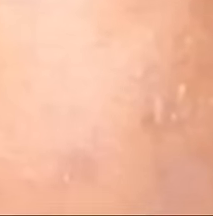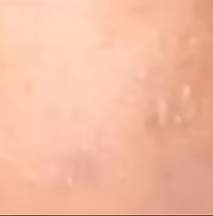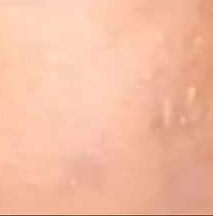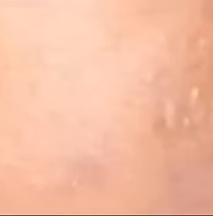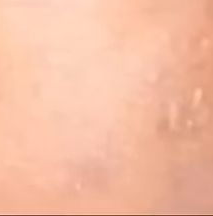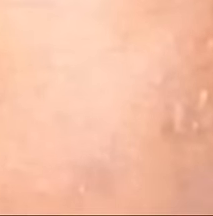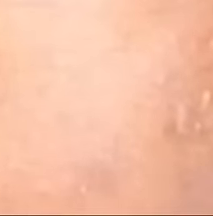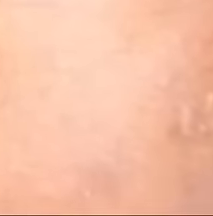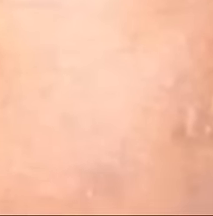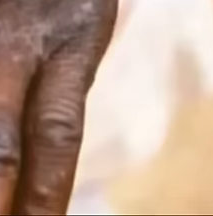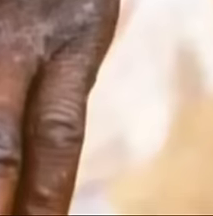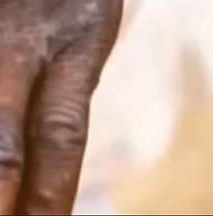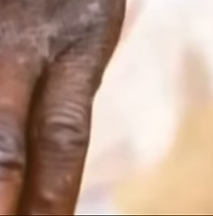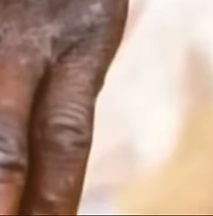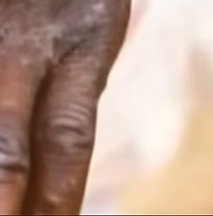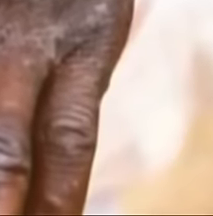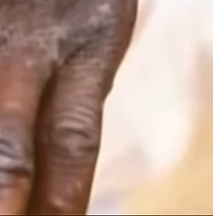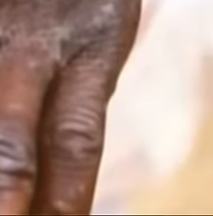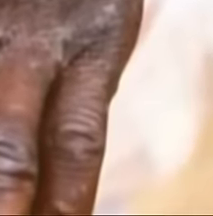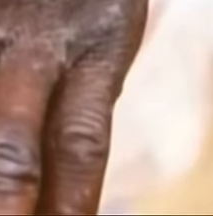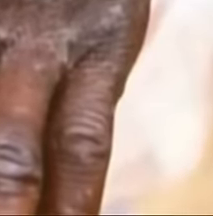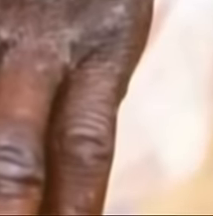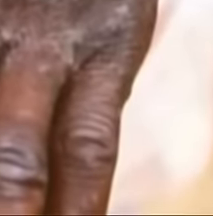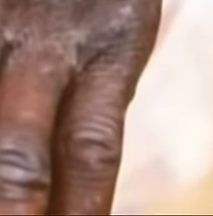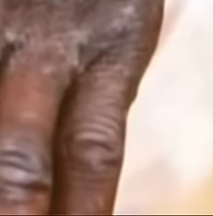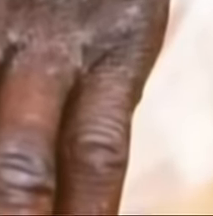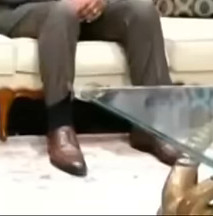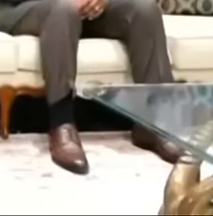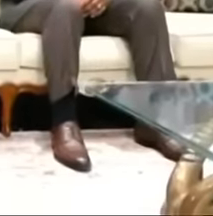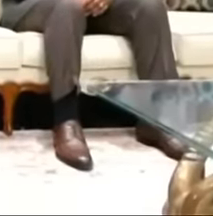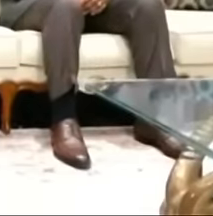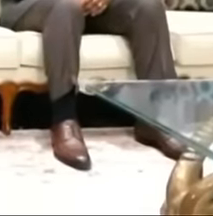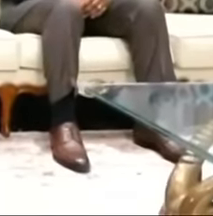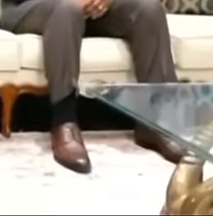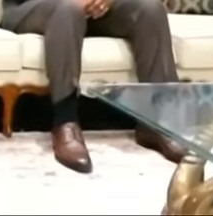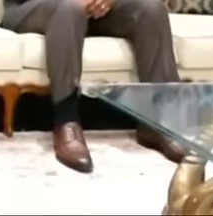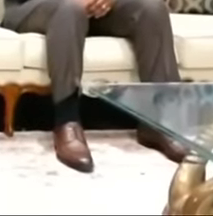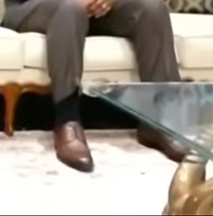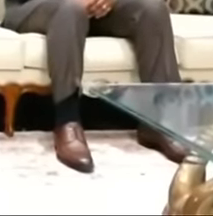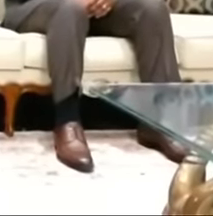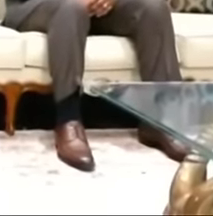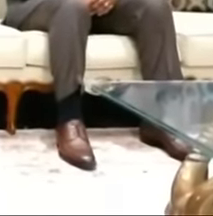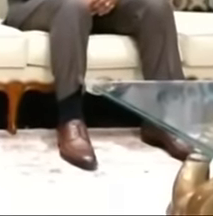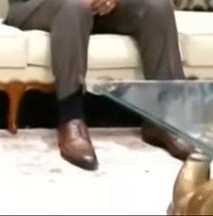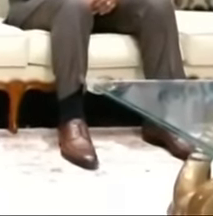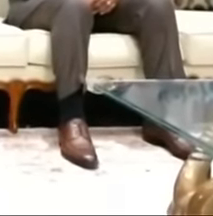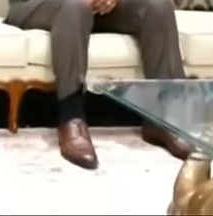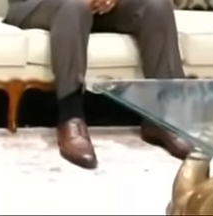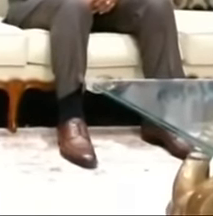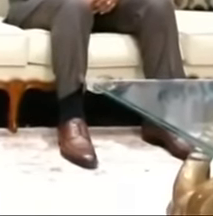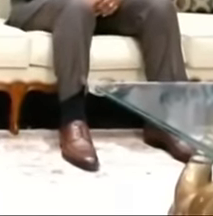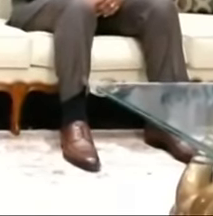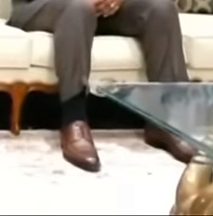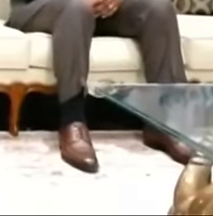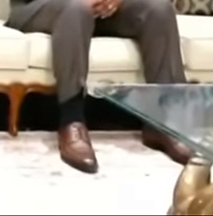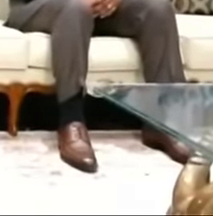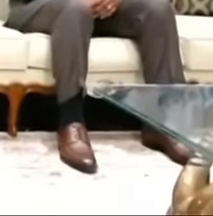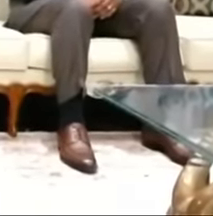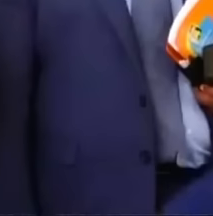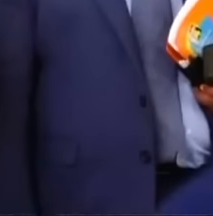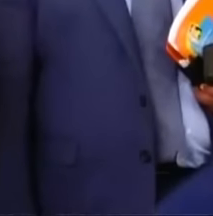regardons les données, comment ça monte. Nous avons vu qu'il y a eu une augmentation des cas en